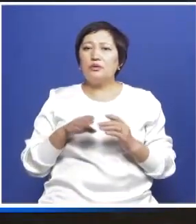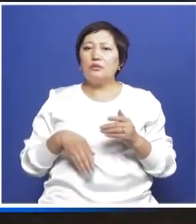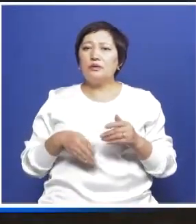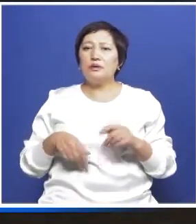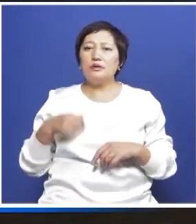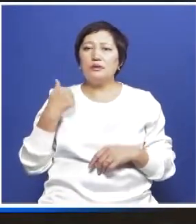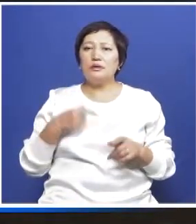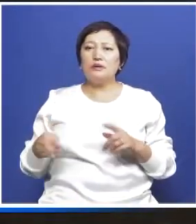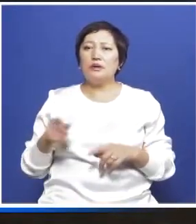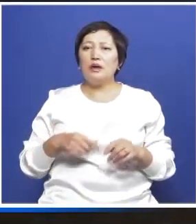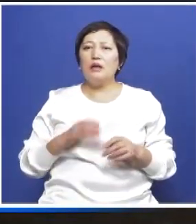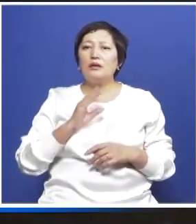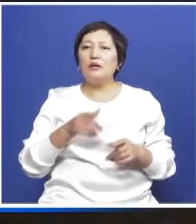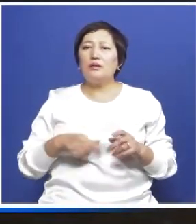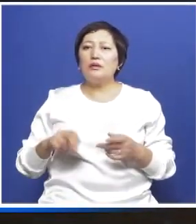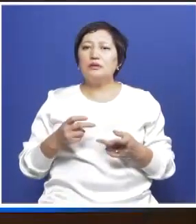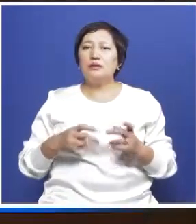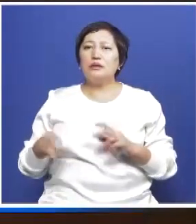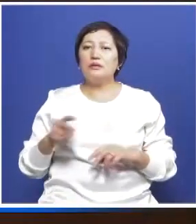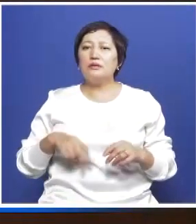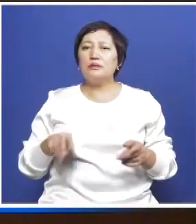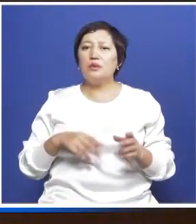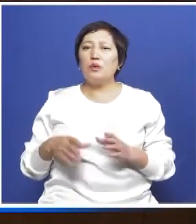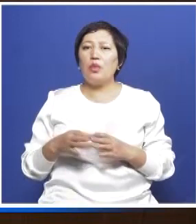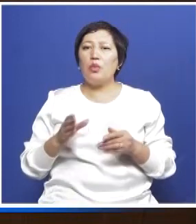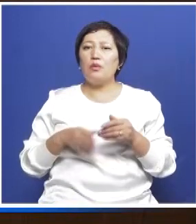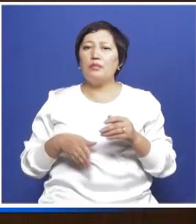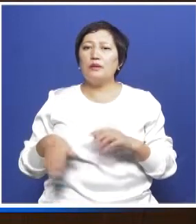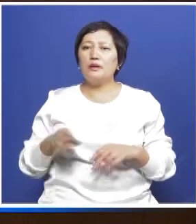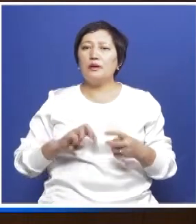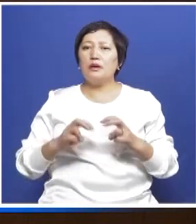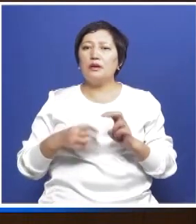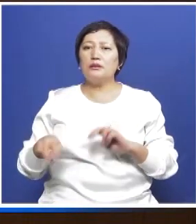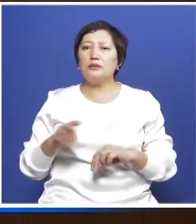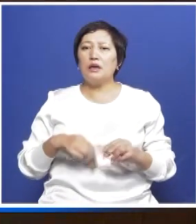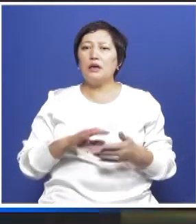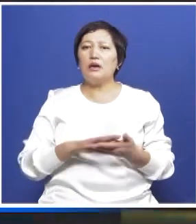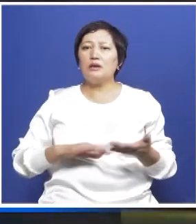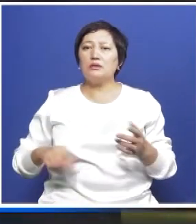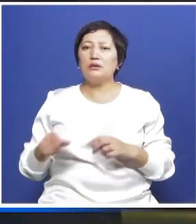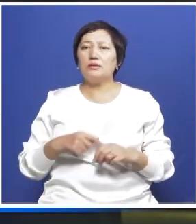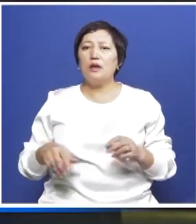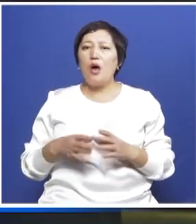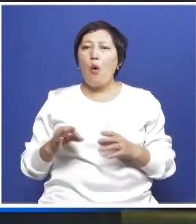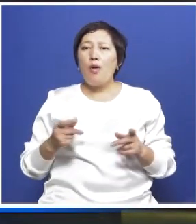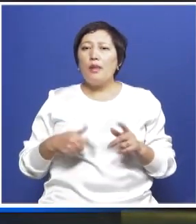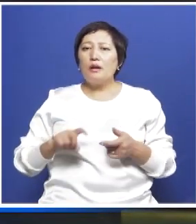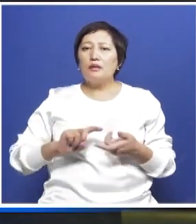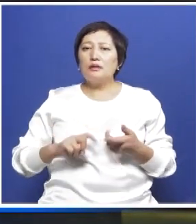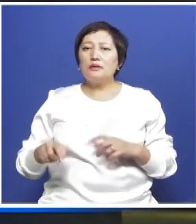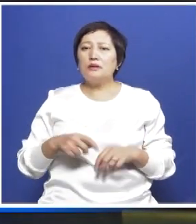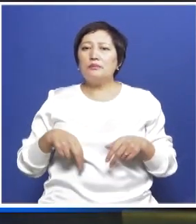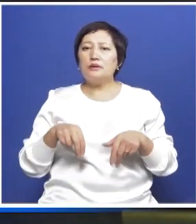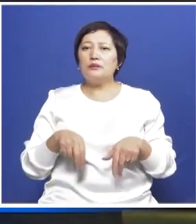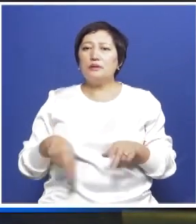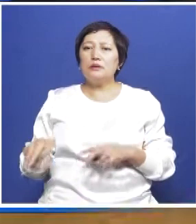жайлы тыңдады. Алдағы уақытта интернет және байланыс сапасының төмендігіне қатысты арыз шағымдарды өңір аралық байланыс